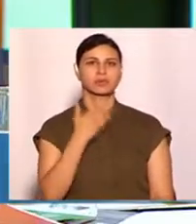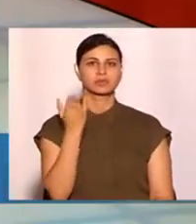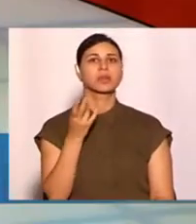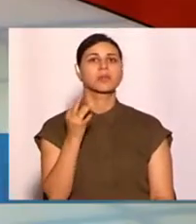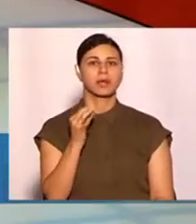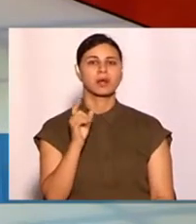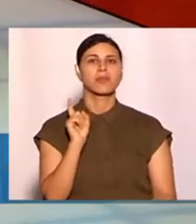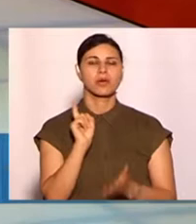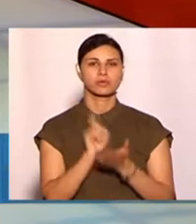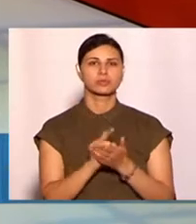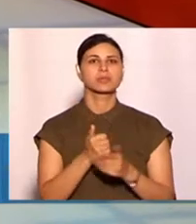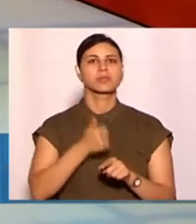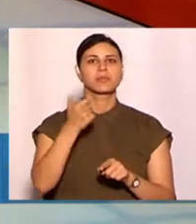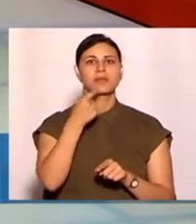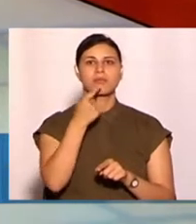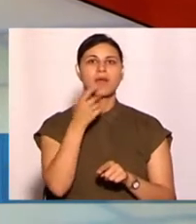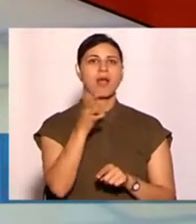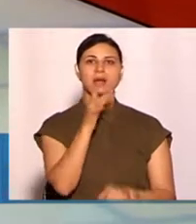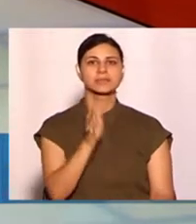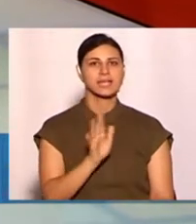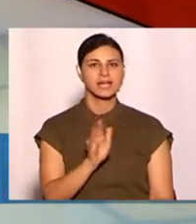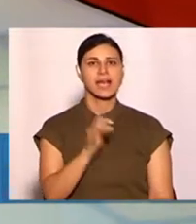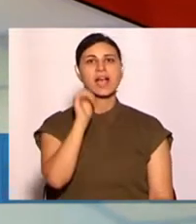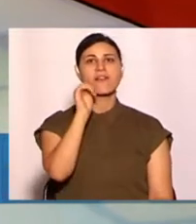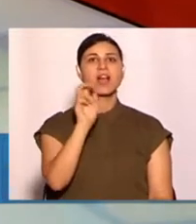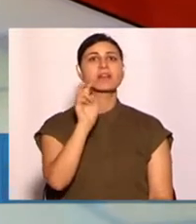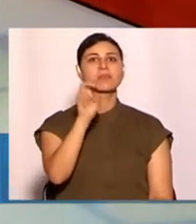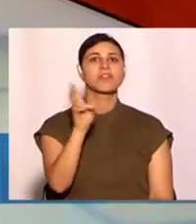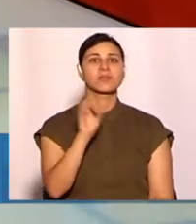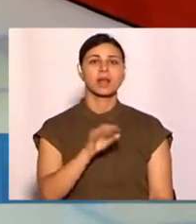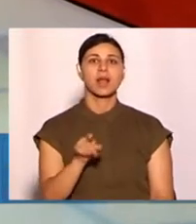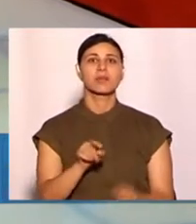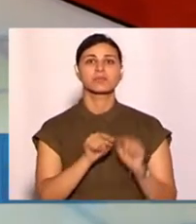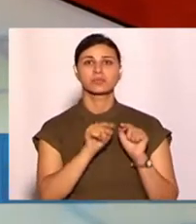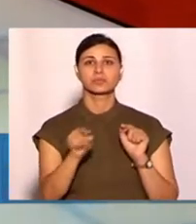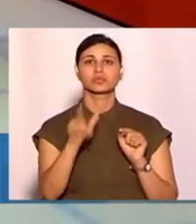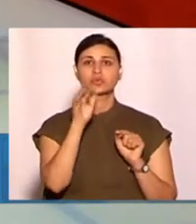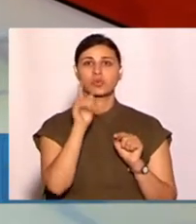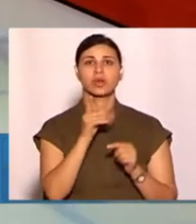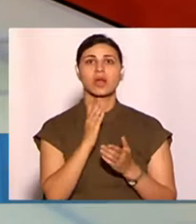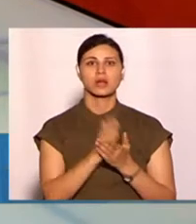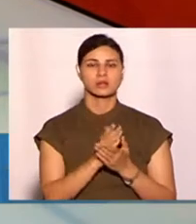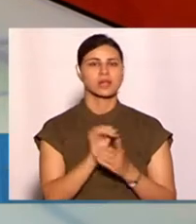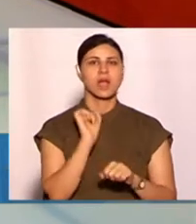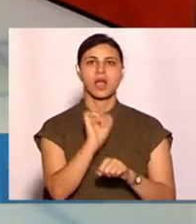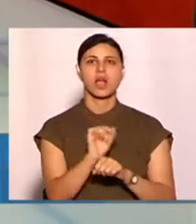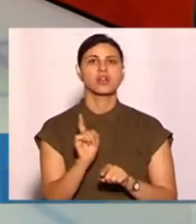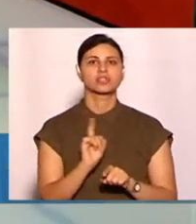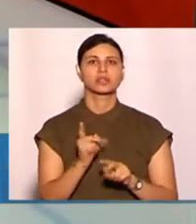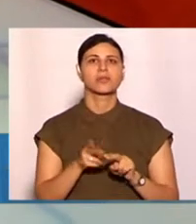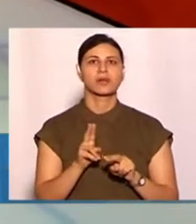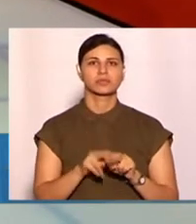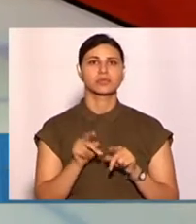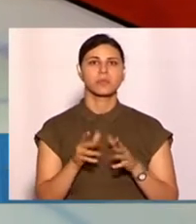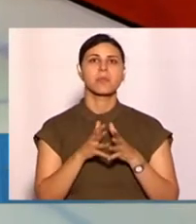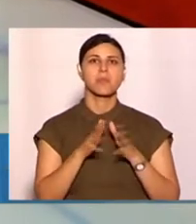მოდის ალბათ ვიძახით, რომ არ მცალია, ვერ მივალ, ხვალ მივალ, მაგრამ პროცესები, რომელიც ქსოვილში მიმდინარეობს, არ ჩერდება. შესაბამისად პროცესი